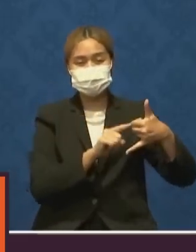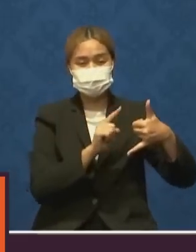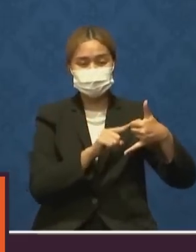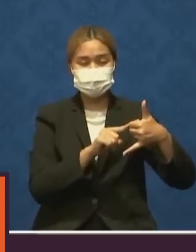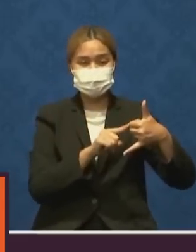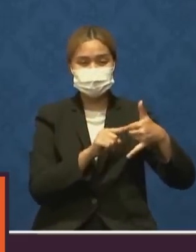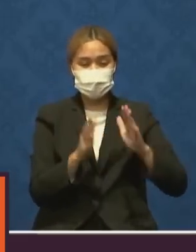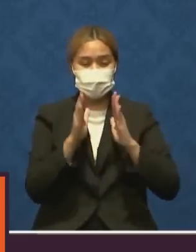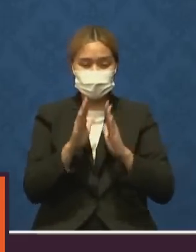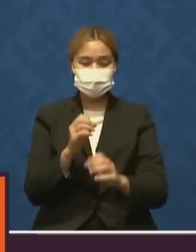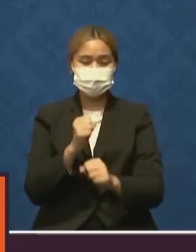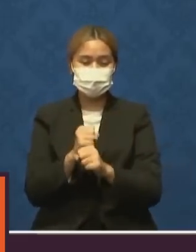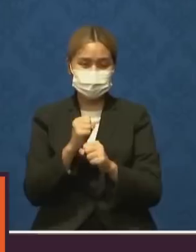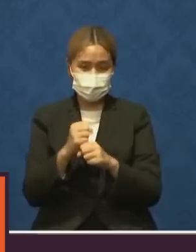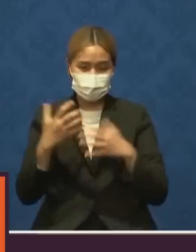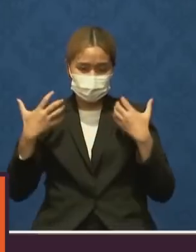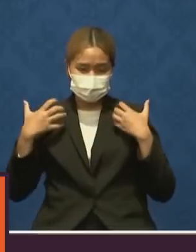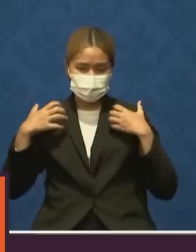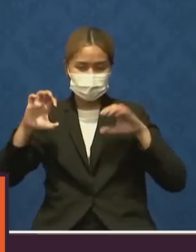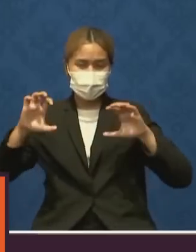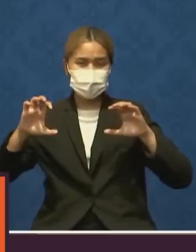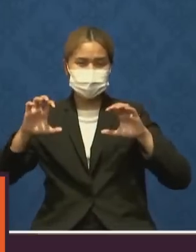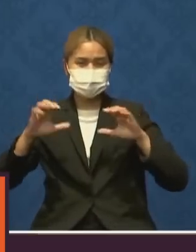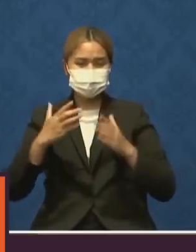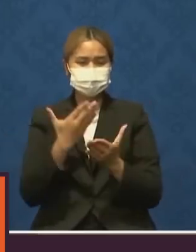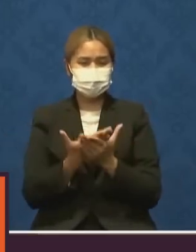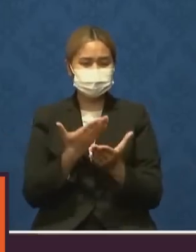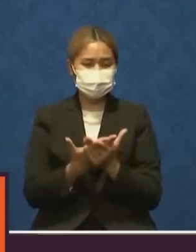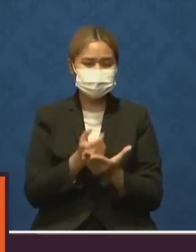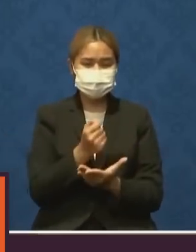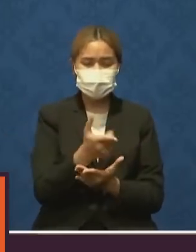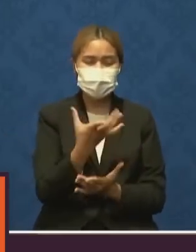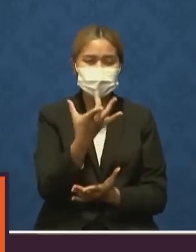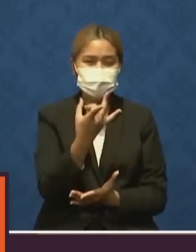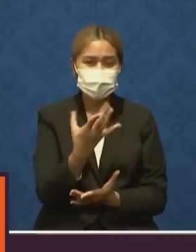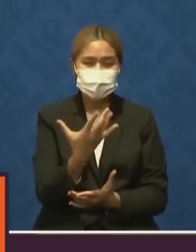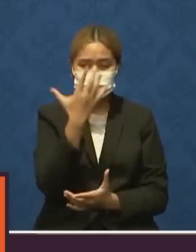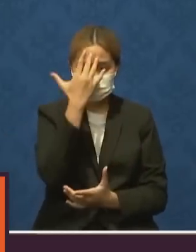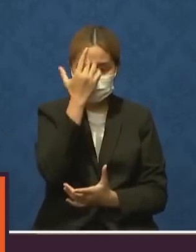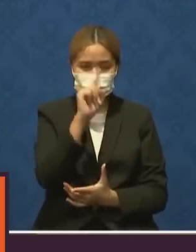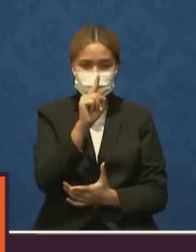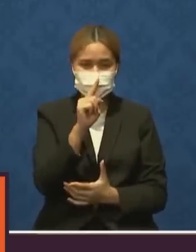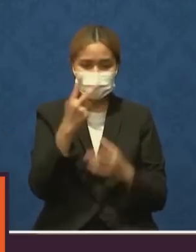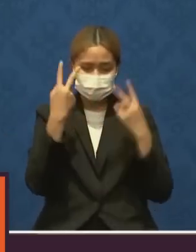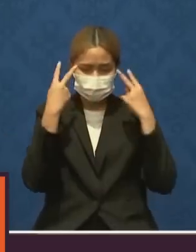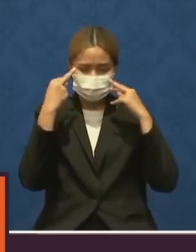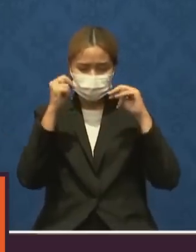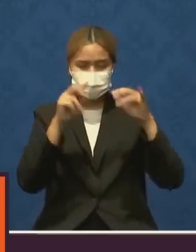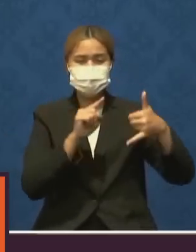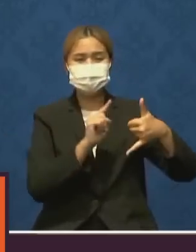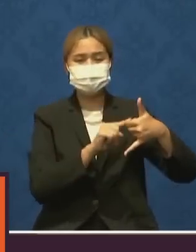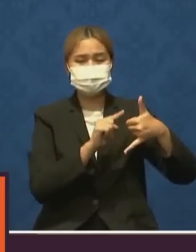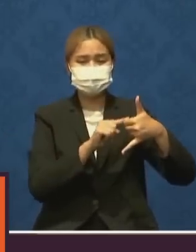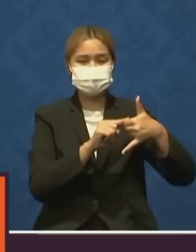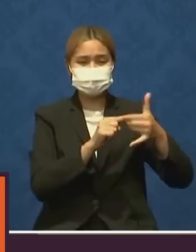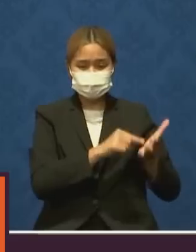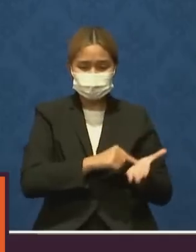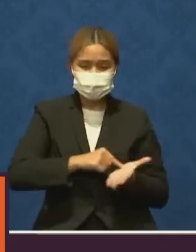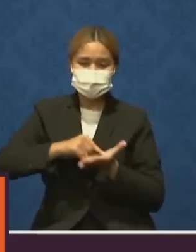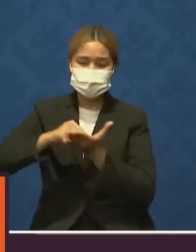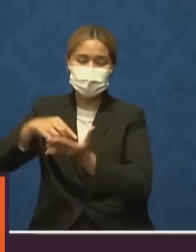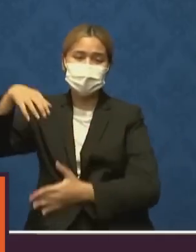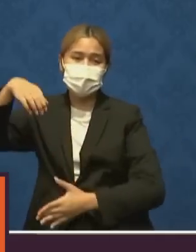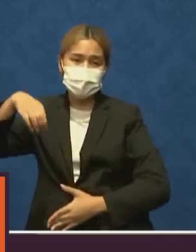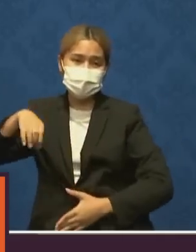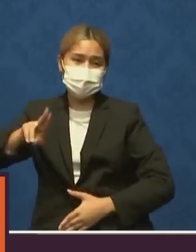จะซ้อจัจ้างเปิประมูลอบิดงกทำไมนะครับถาในเมอผู้นำรตบาลสามารถยกสัญญาใหเอกชนมค 65,000